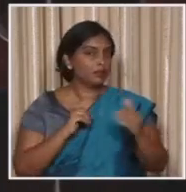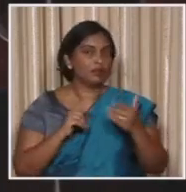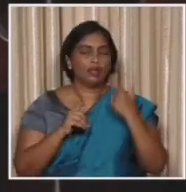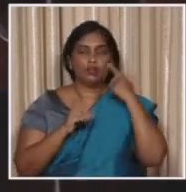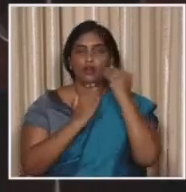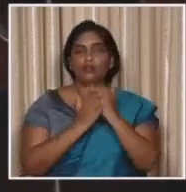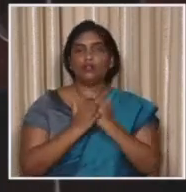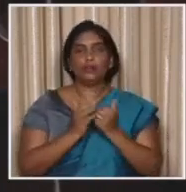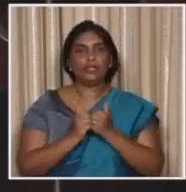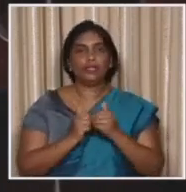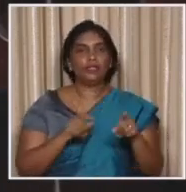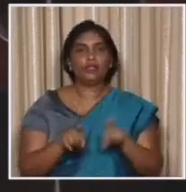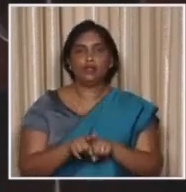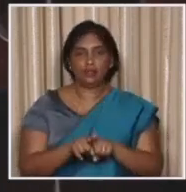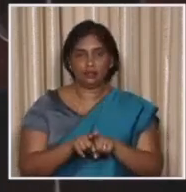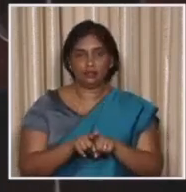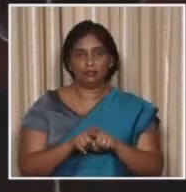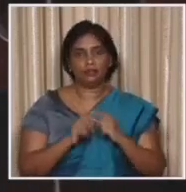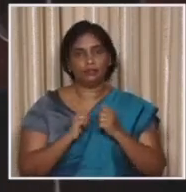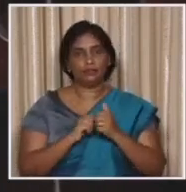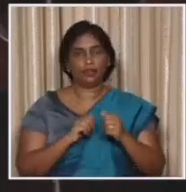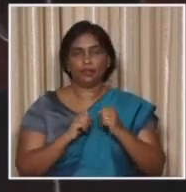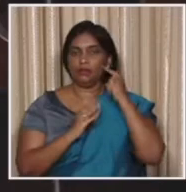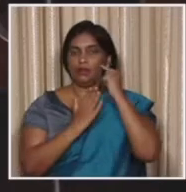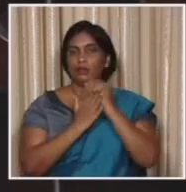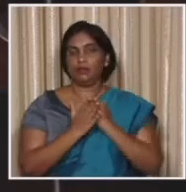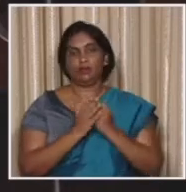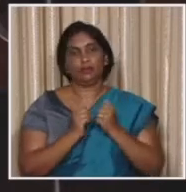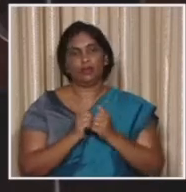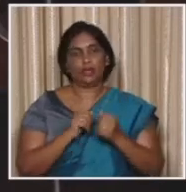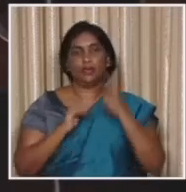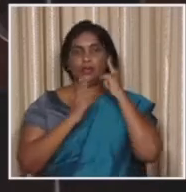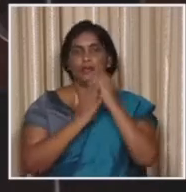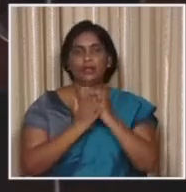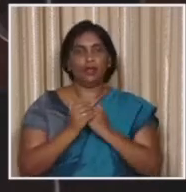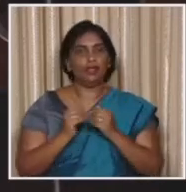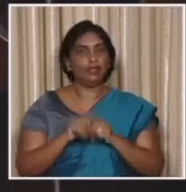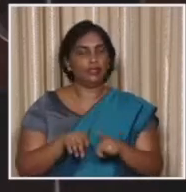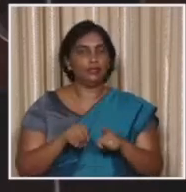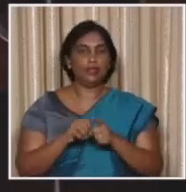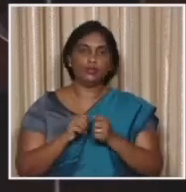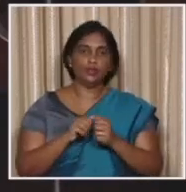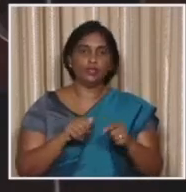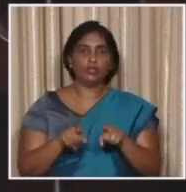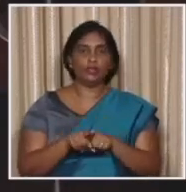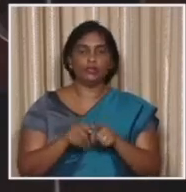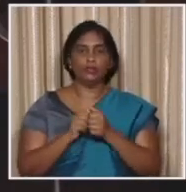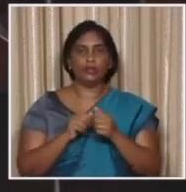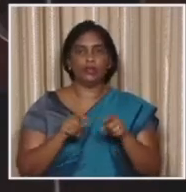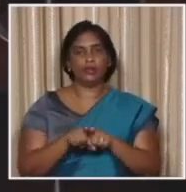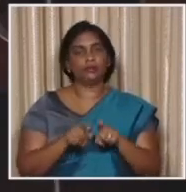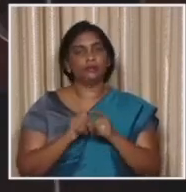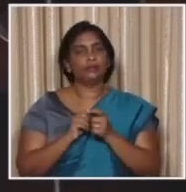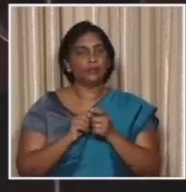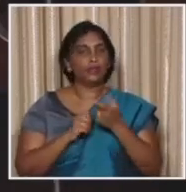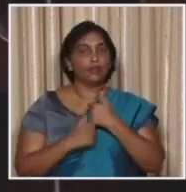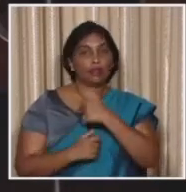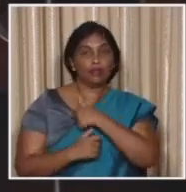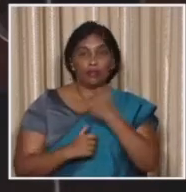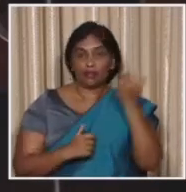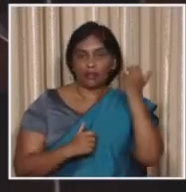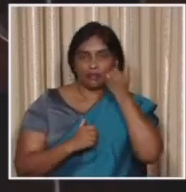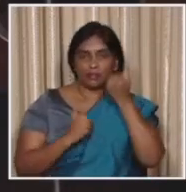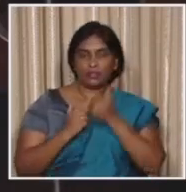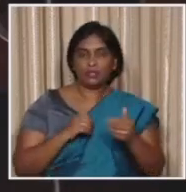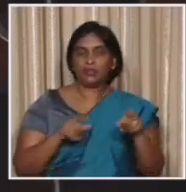ආයතනයකට දෙයකට මේක කරන්න බෑ. ඒක නිසා මම යෝජනා කරනවා සෞඛ්‍ය අමාත්‍යතුමනි කවුරු සෞඛ්‍ය අමාත්‍ය වුණා මේ අපි ගත්තොත් එහෙම හෘද ආබාධ සඳහා